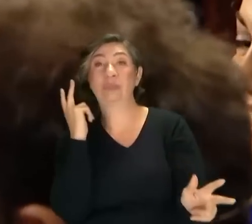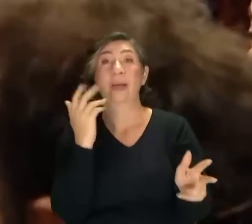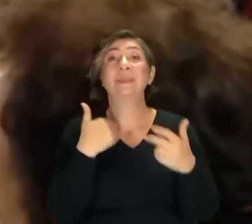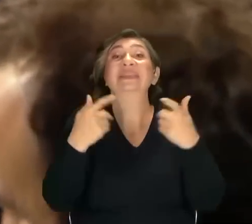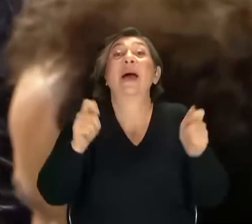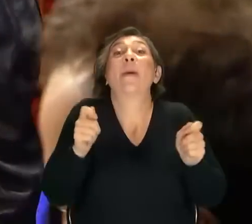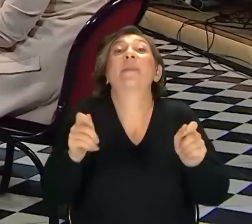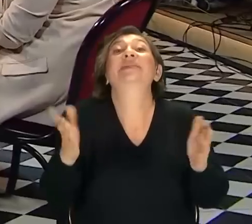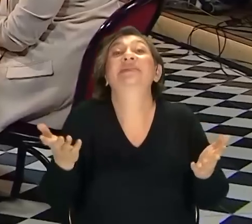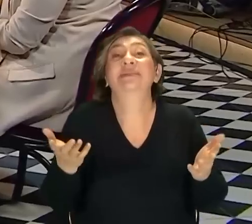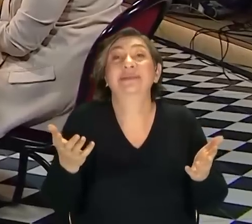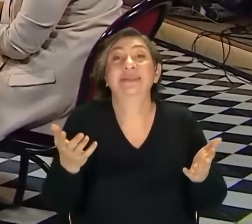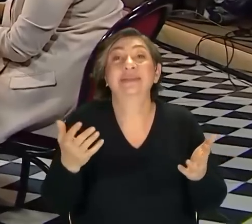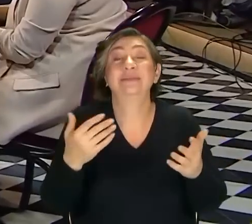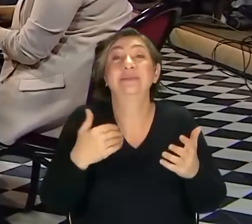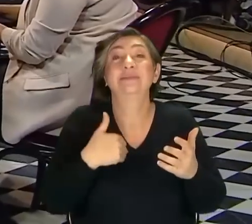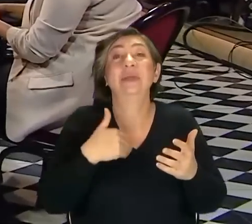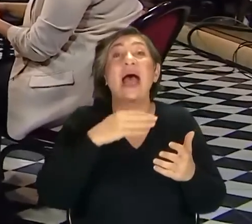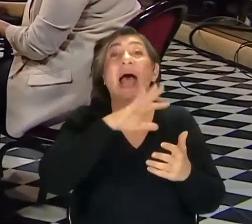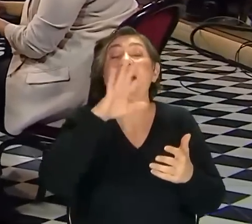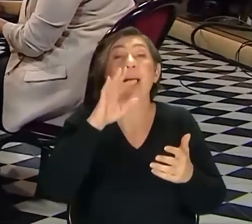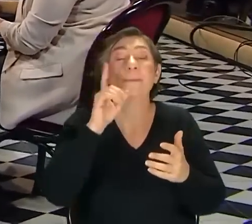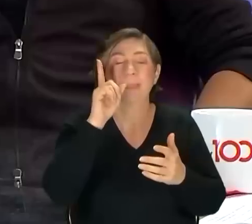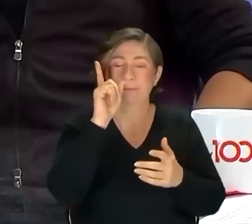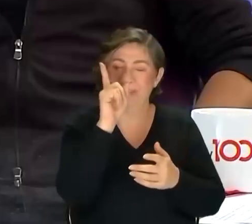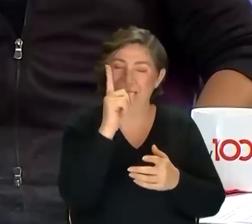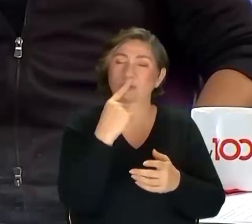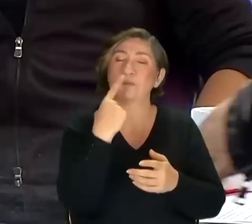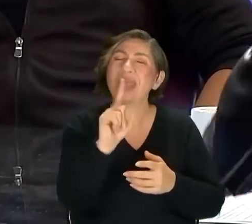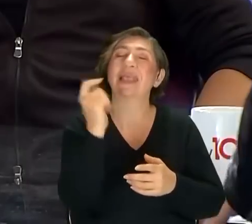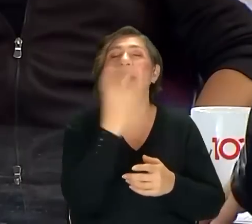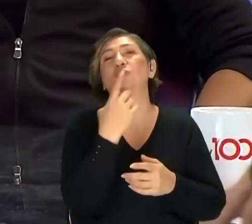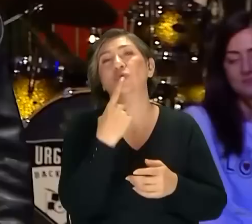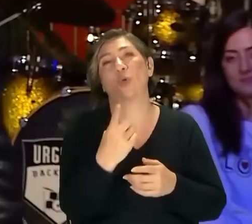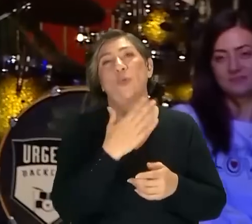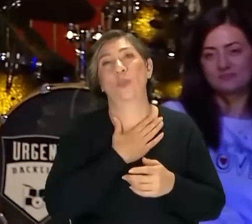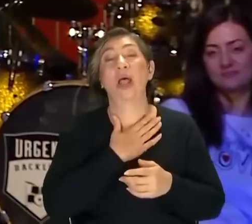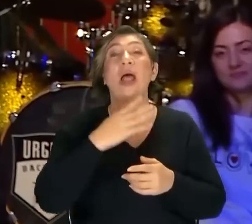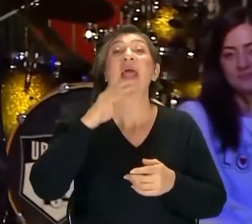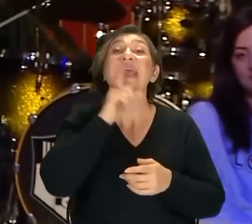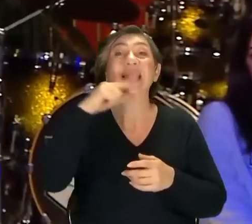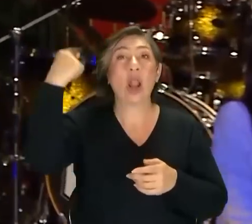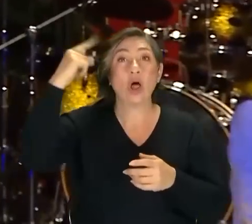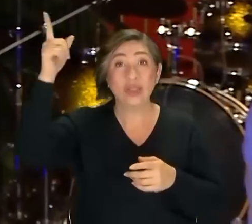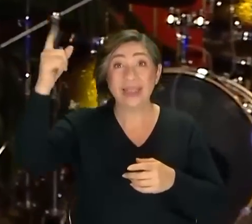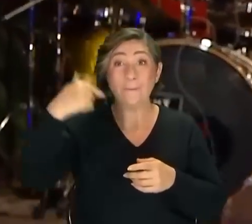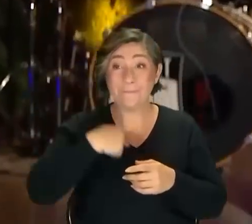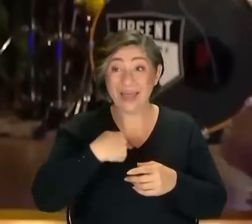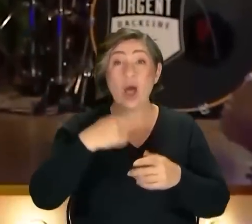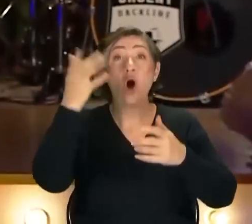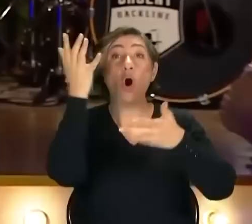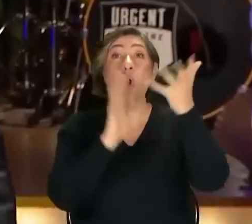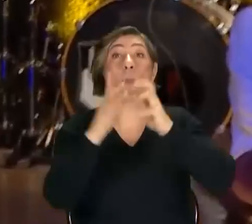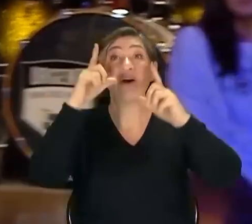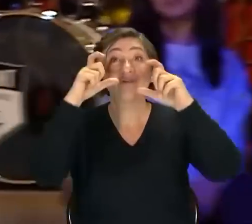Biz yapamayız. Biz ya sana her bak bin kere söylüyorum. Londra'dan bana